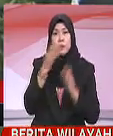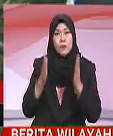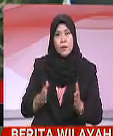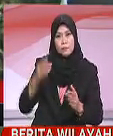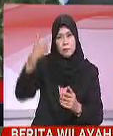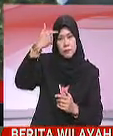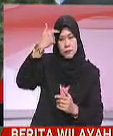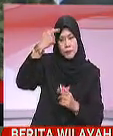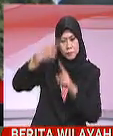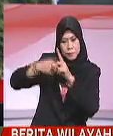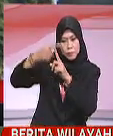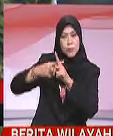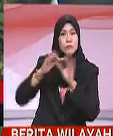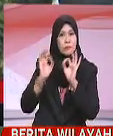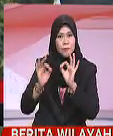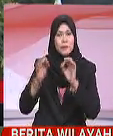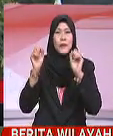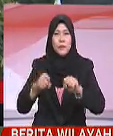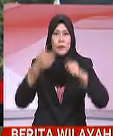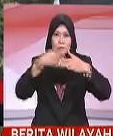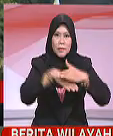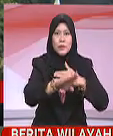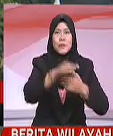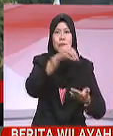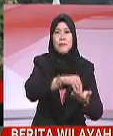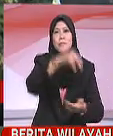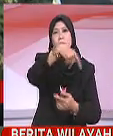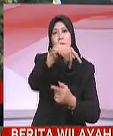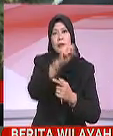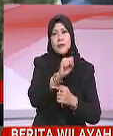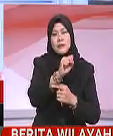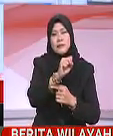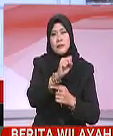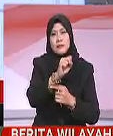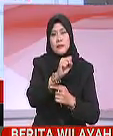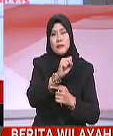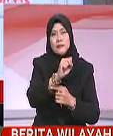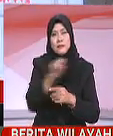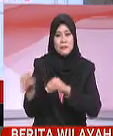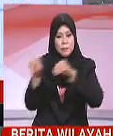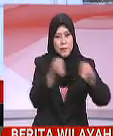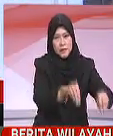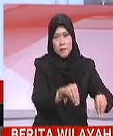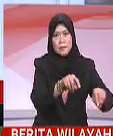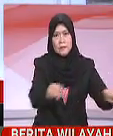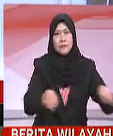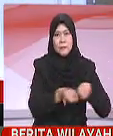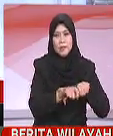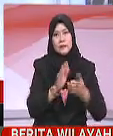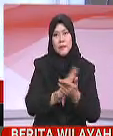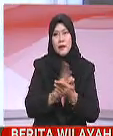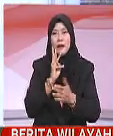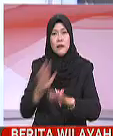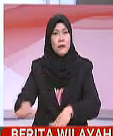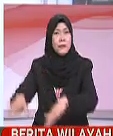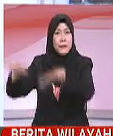baik, dan kita akan benarkan masuk untuk menjalani pemindahanlah sementara rumah mereka dinaiki